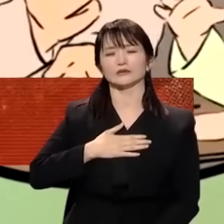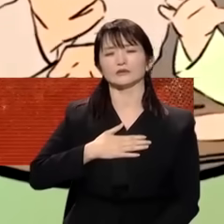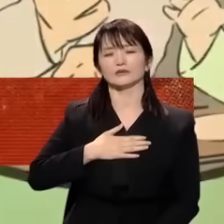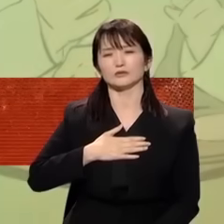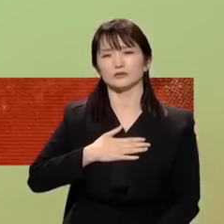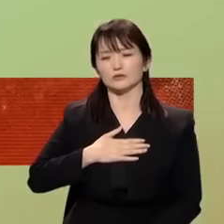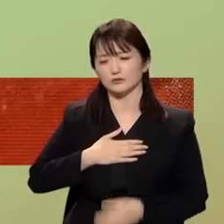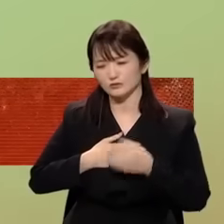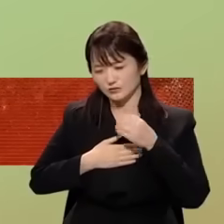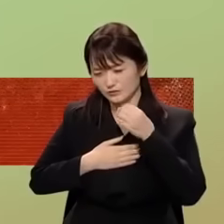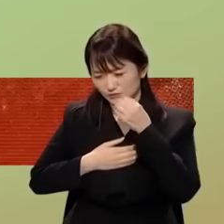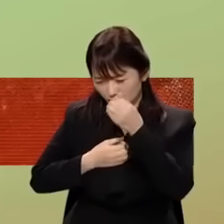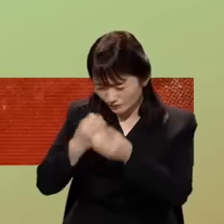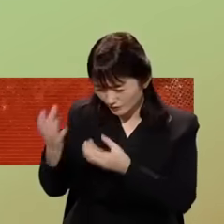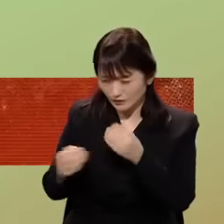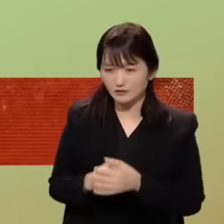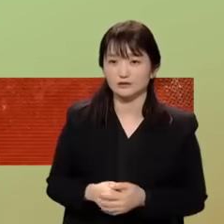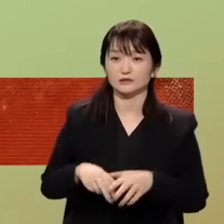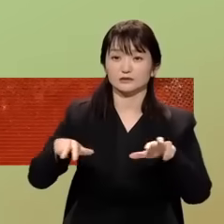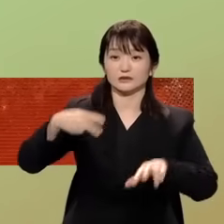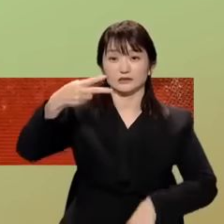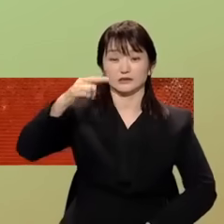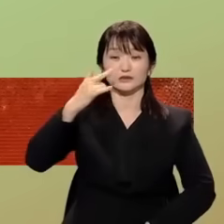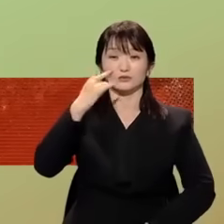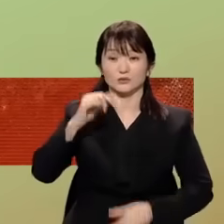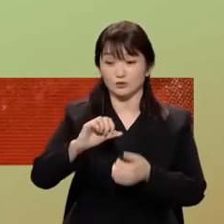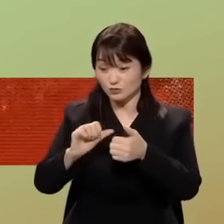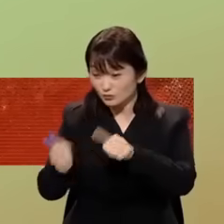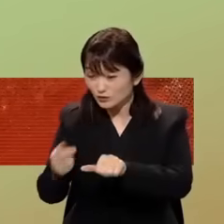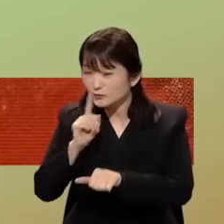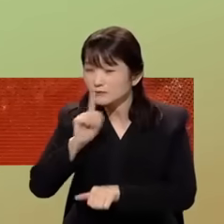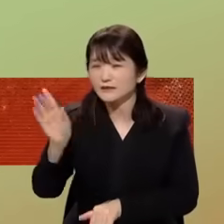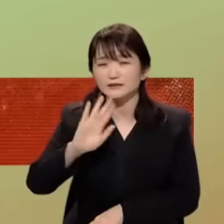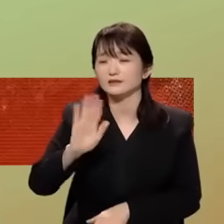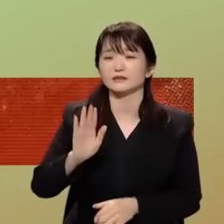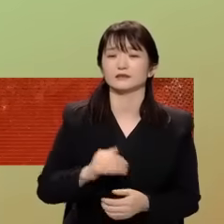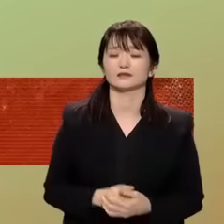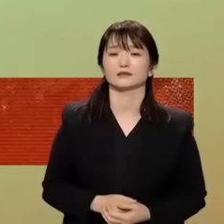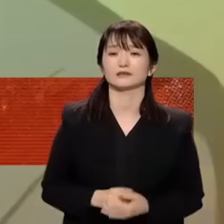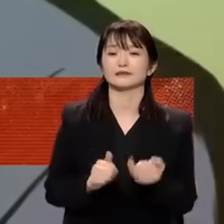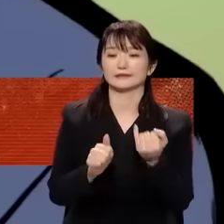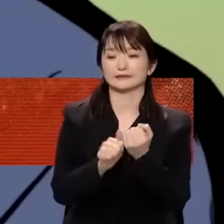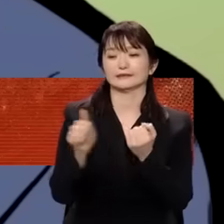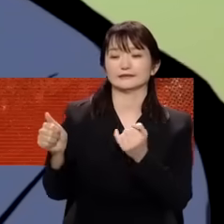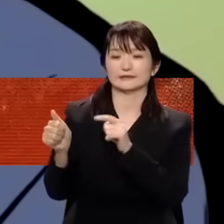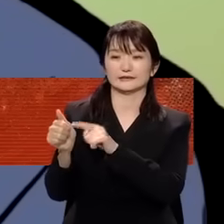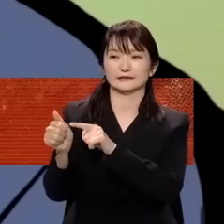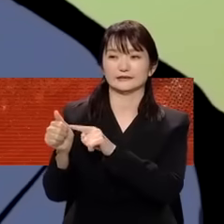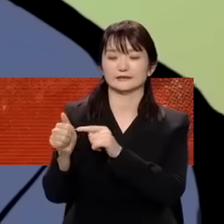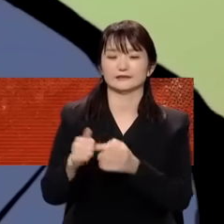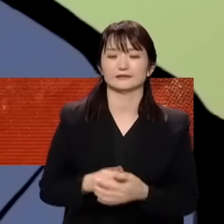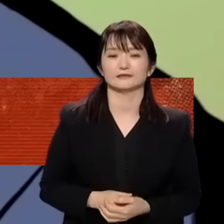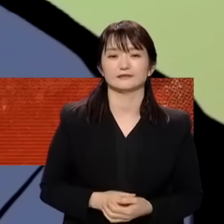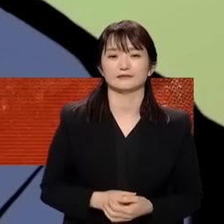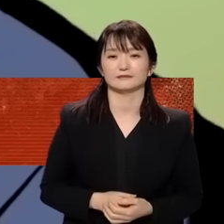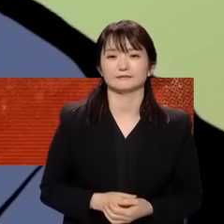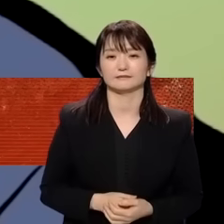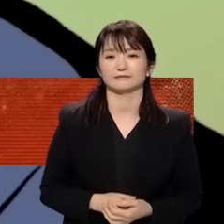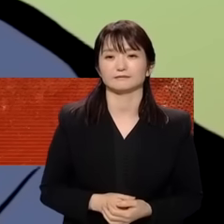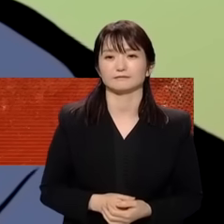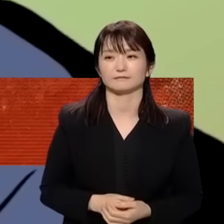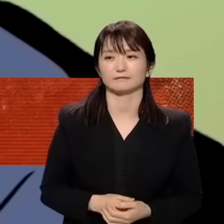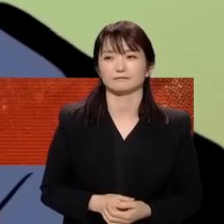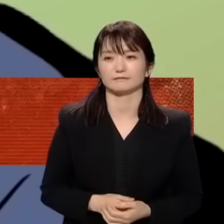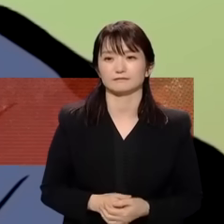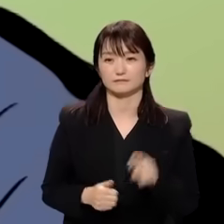지금 그렇다고 뭐 시부모지 돌아가시라 비는게 절대 아니라고 저는 믿고 싶습니다 그래 남편이 아 남사들이 가끔 그럴 때가 있어요 뭔가 가 얘기를